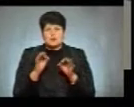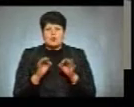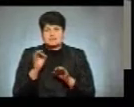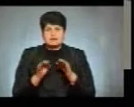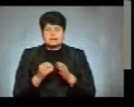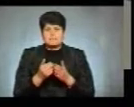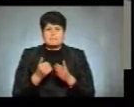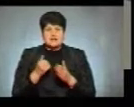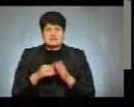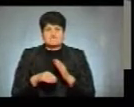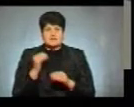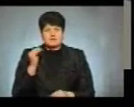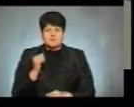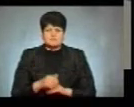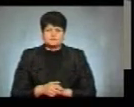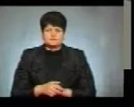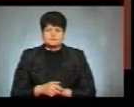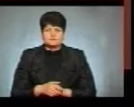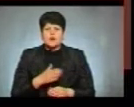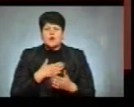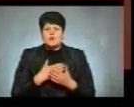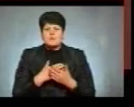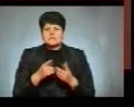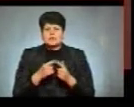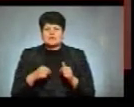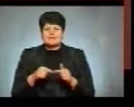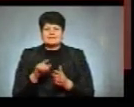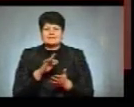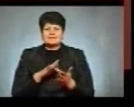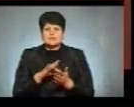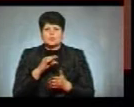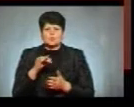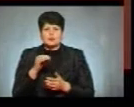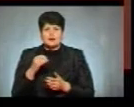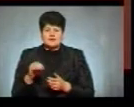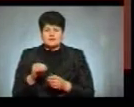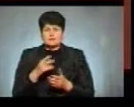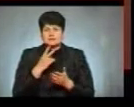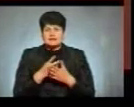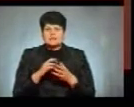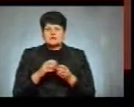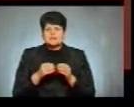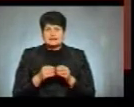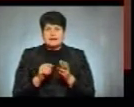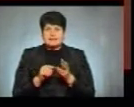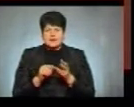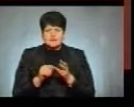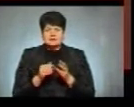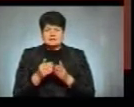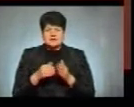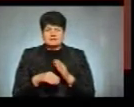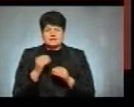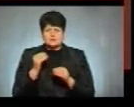вже безпосередніми виборами. Громадська організація «Центр.UA» презентувала результати аналізу передвиборчих